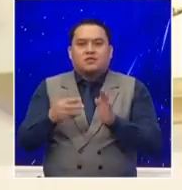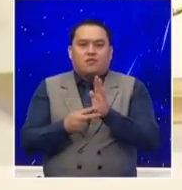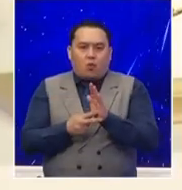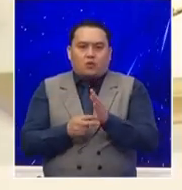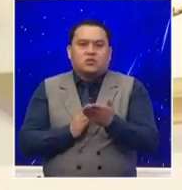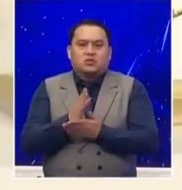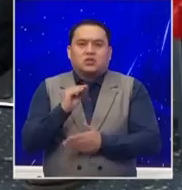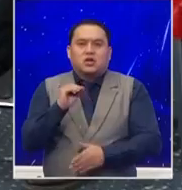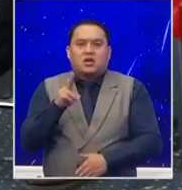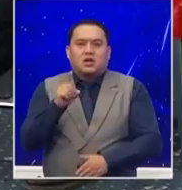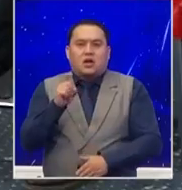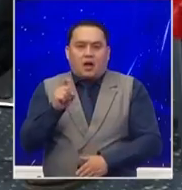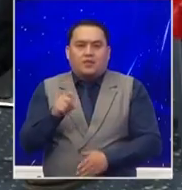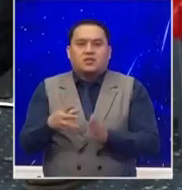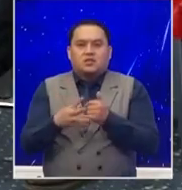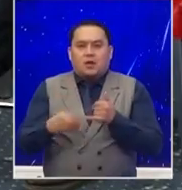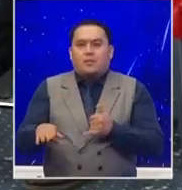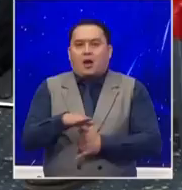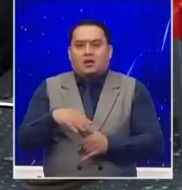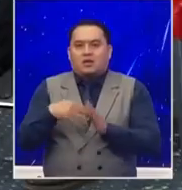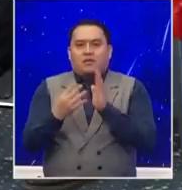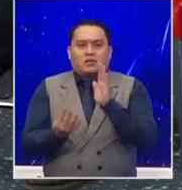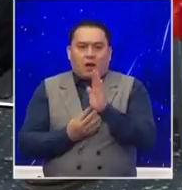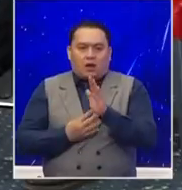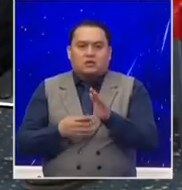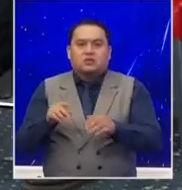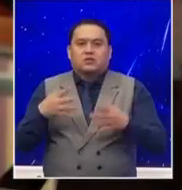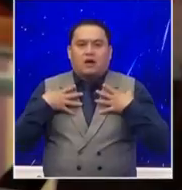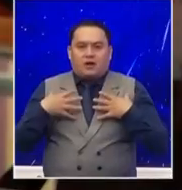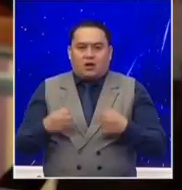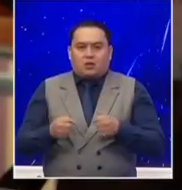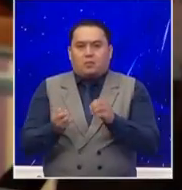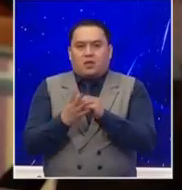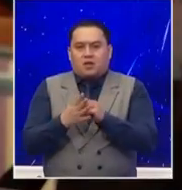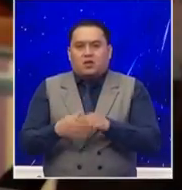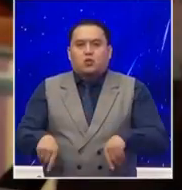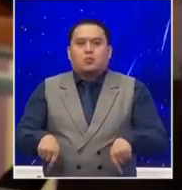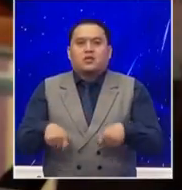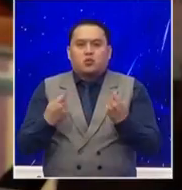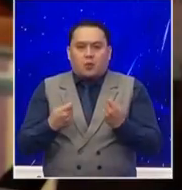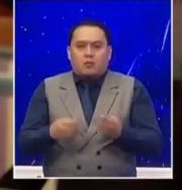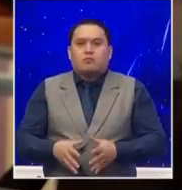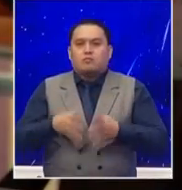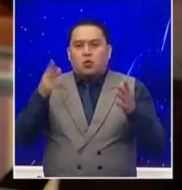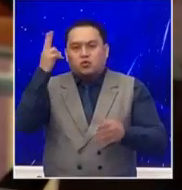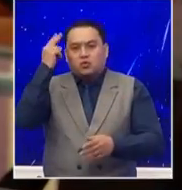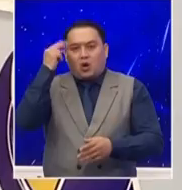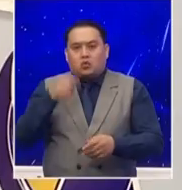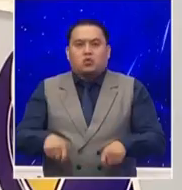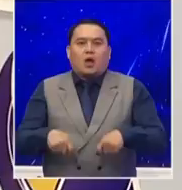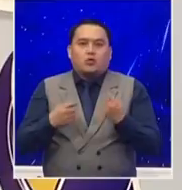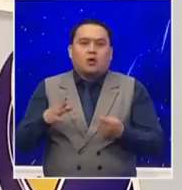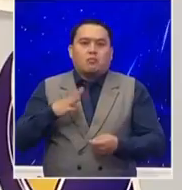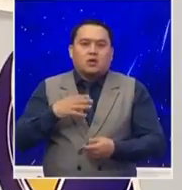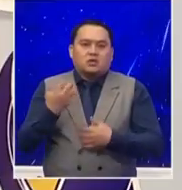в сфере ЖКХ 17, земельных отношений 19, здравоохранения 15 коррупционных преступлений. Наибольшее число уголовных